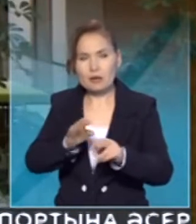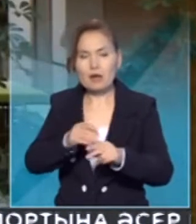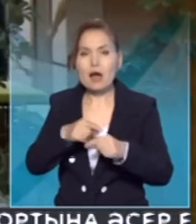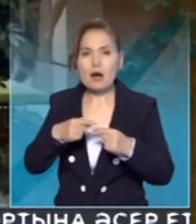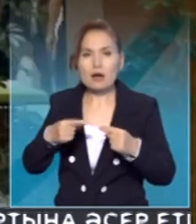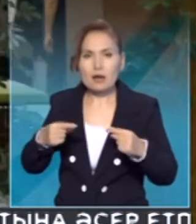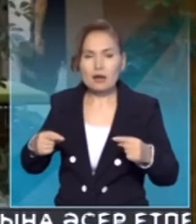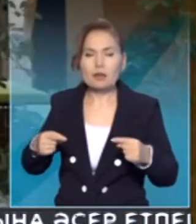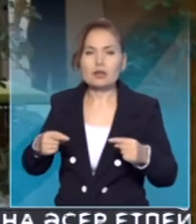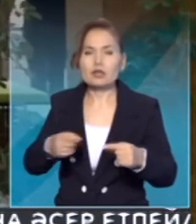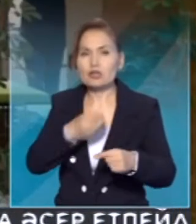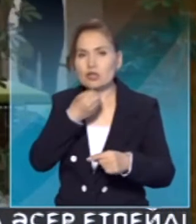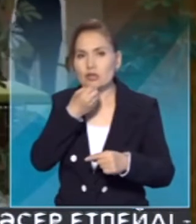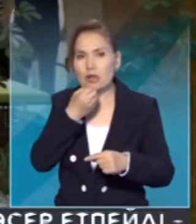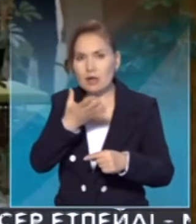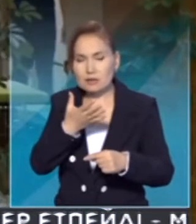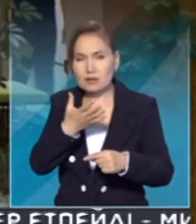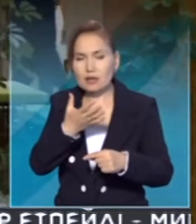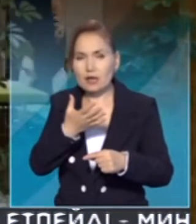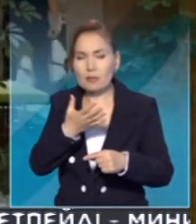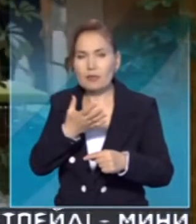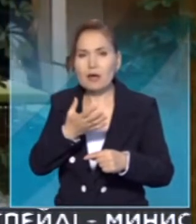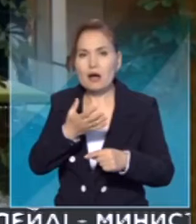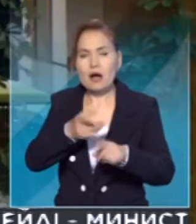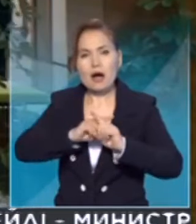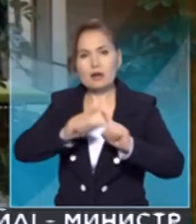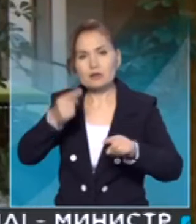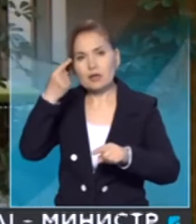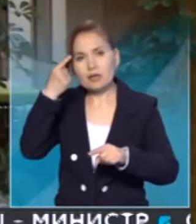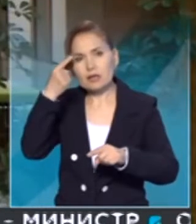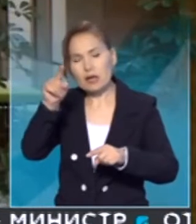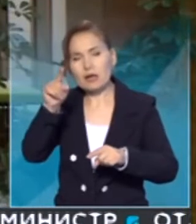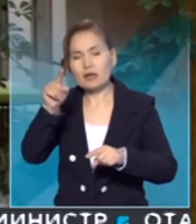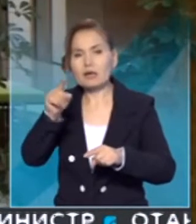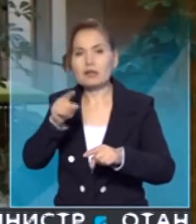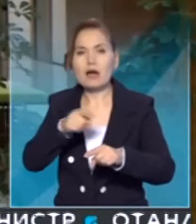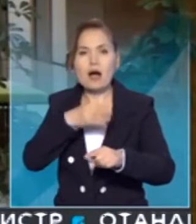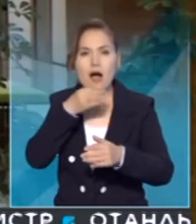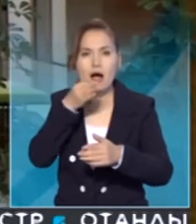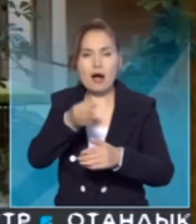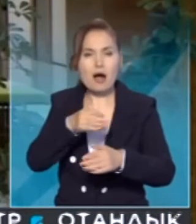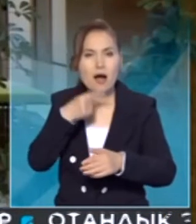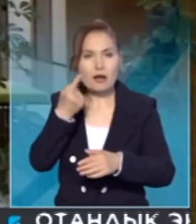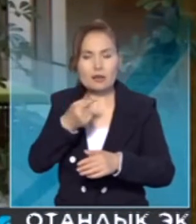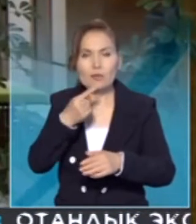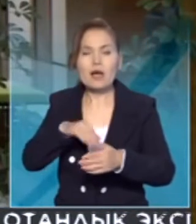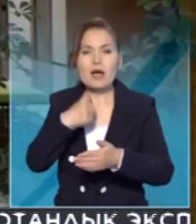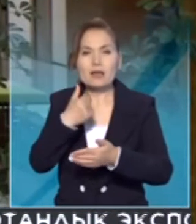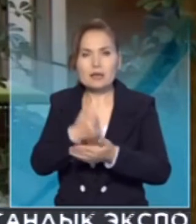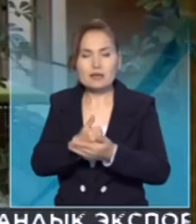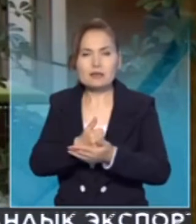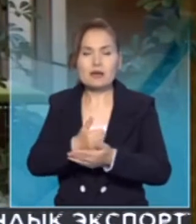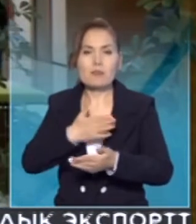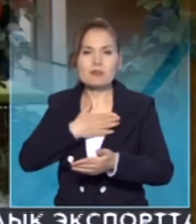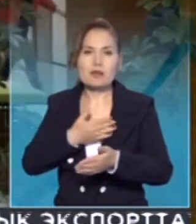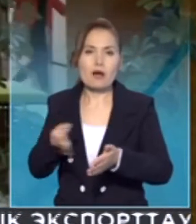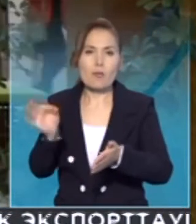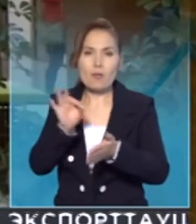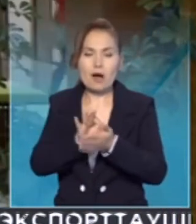түрлі жақсы креативті идеялар жинау. Ол біздің негізгі мақсатымыз